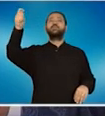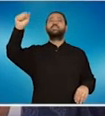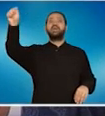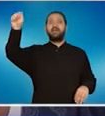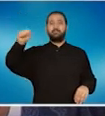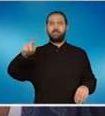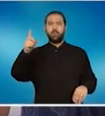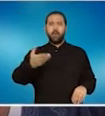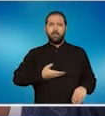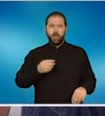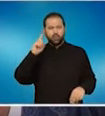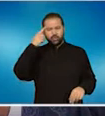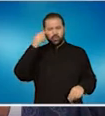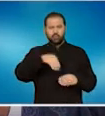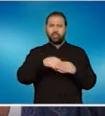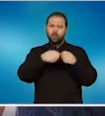Bucureștiul.